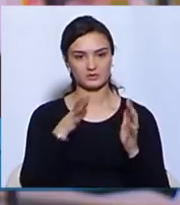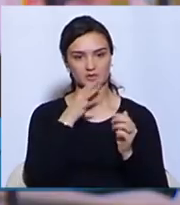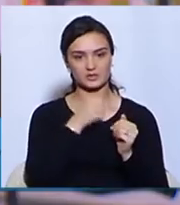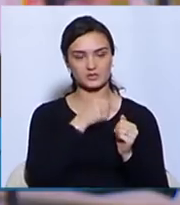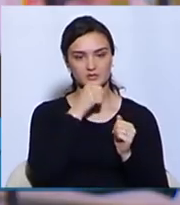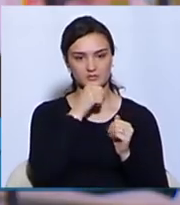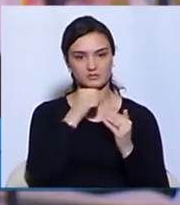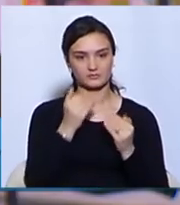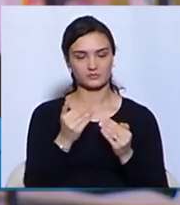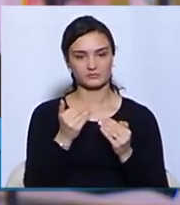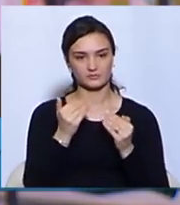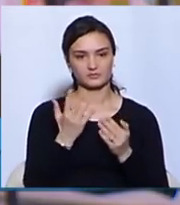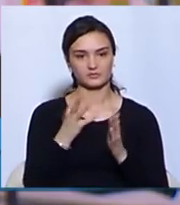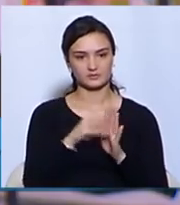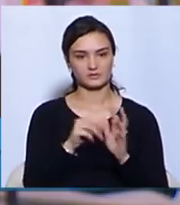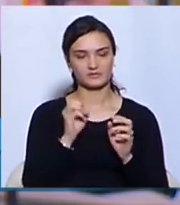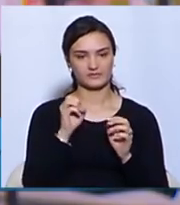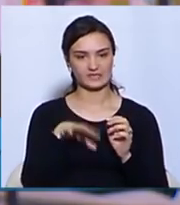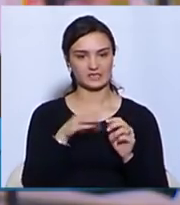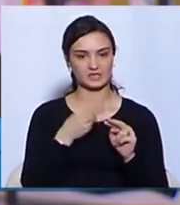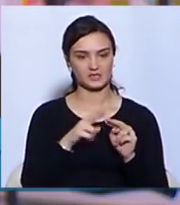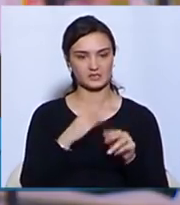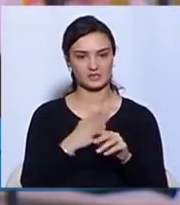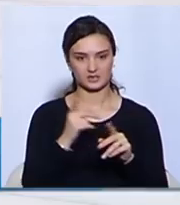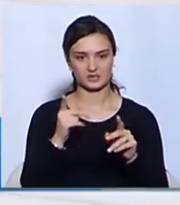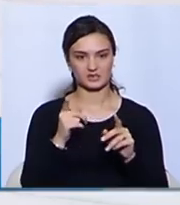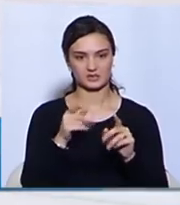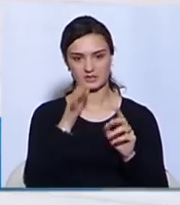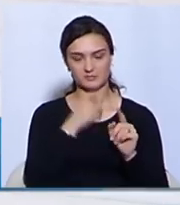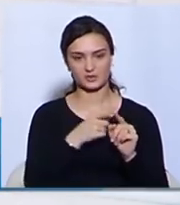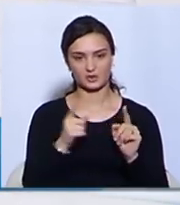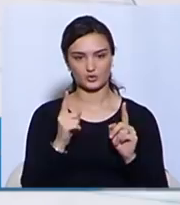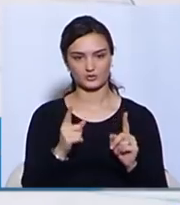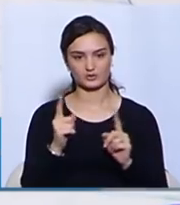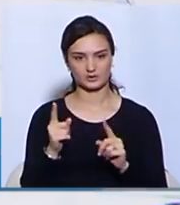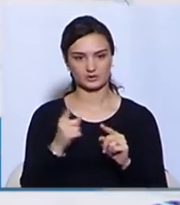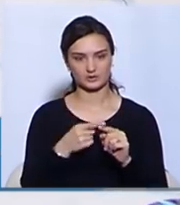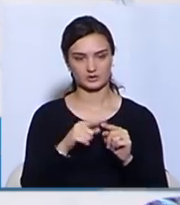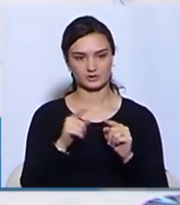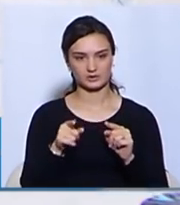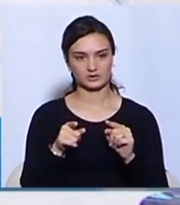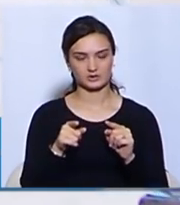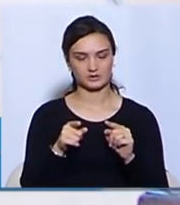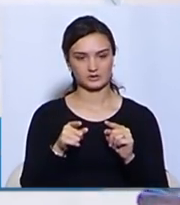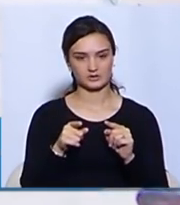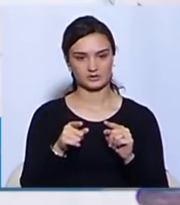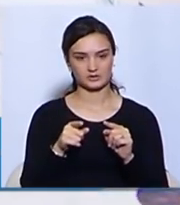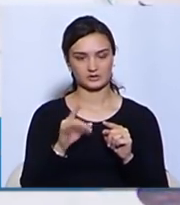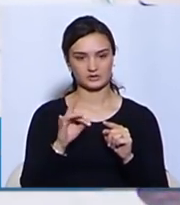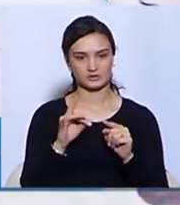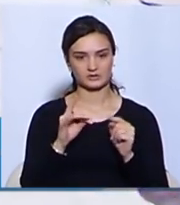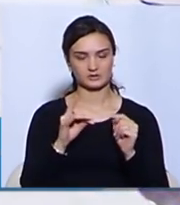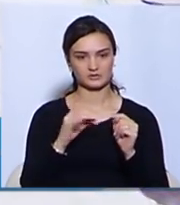ასაკობრივ კატეგორიას მოიცავს, ვიდრე ეს არის ბუნებრივად ის პერიოდი ინვოლუციის,